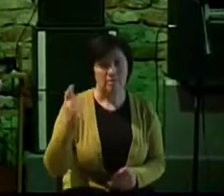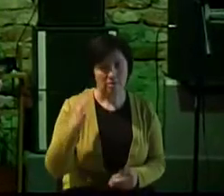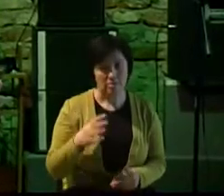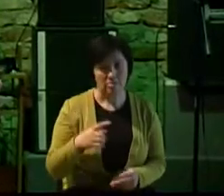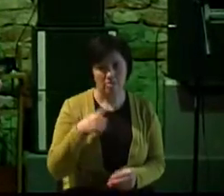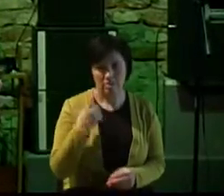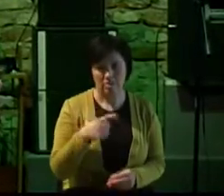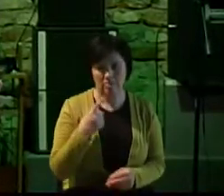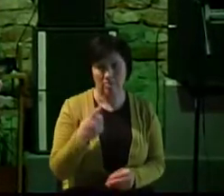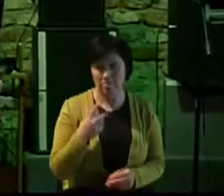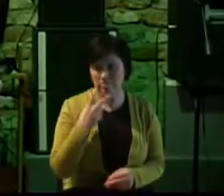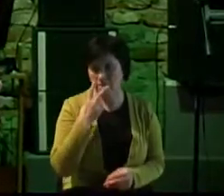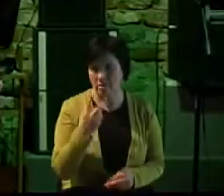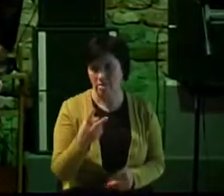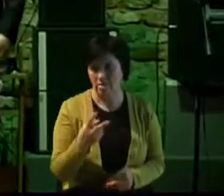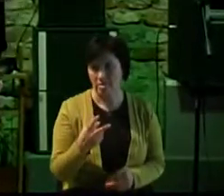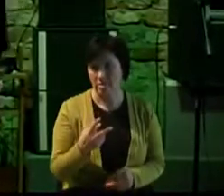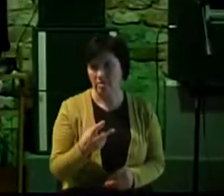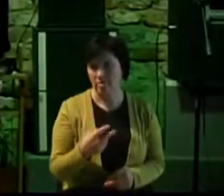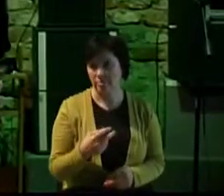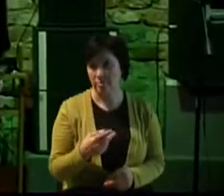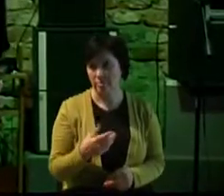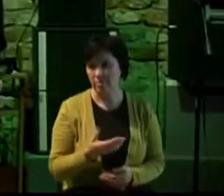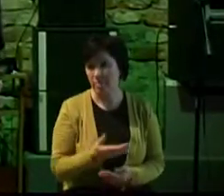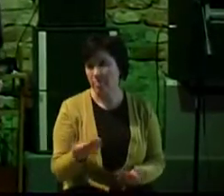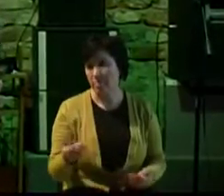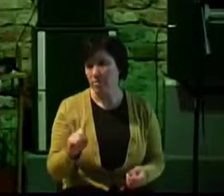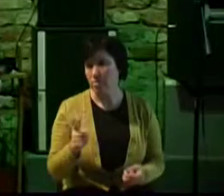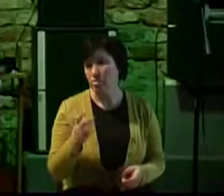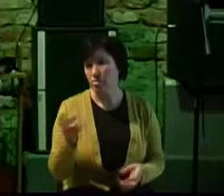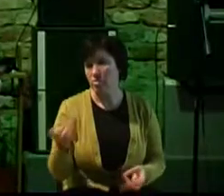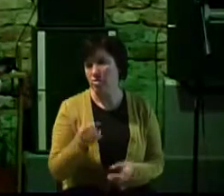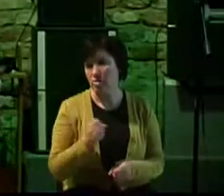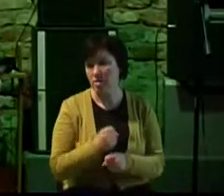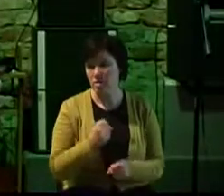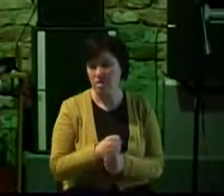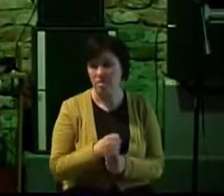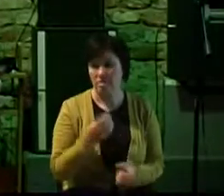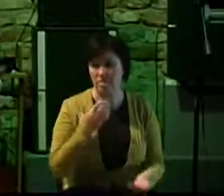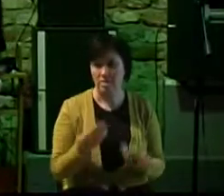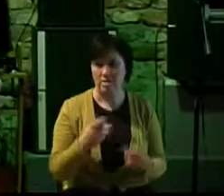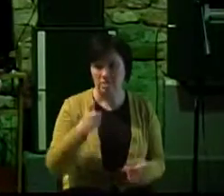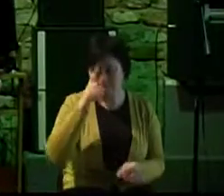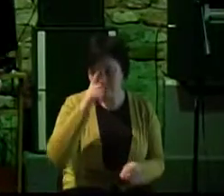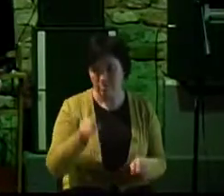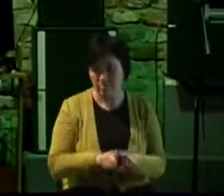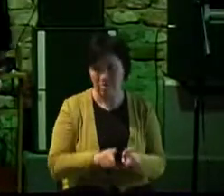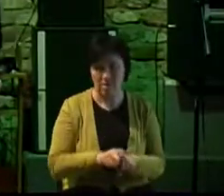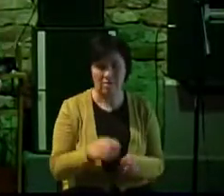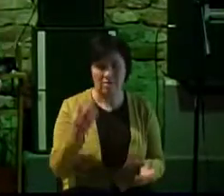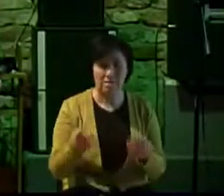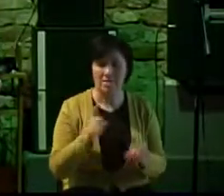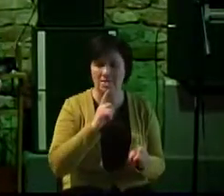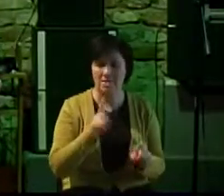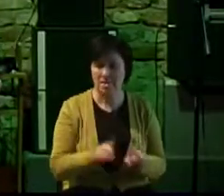конкретно показывает и говорит нам, что нам нужно делать. Если брат или